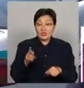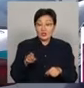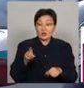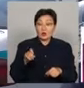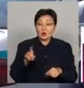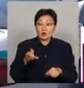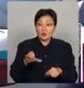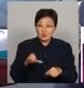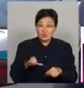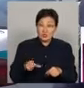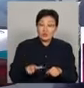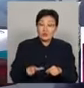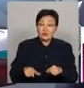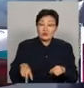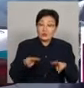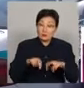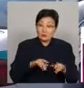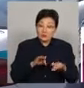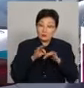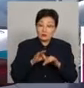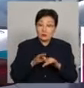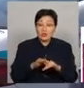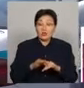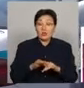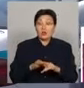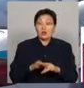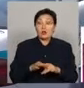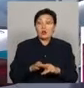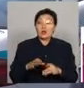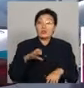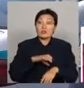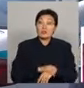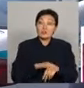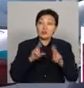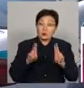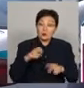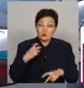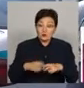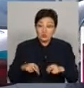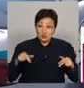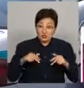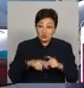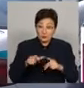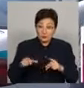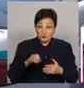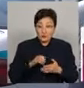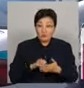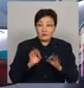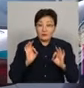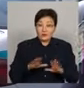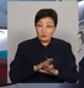рейдтік шаралар өткізілді. Рейдтік шаралар барысында анықталған құқық бұзушылықтар, жаяу жүргіншілер белгіленбеген